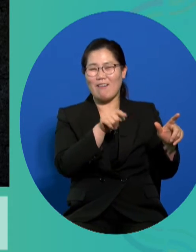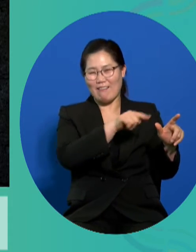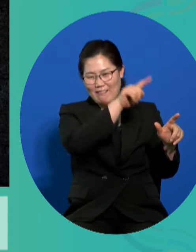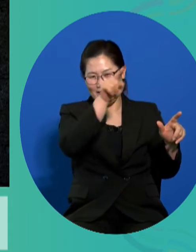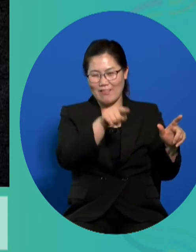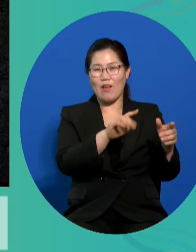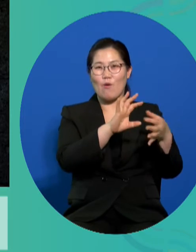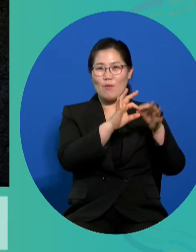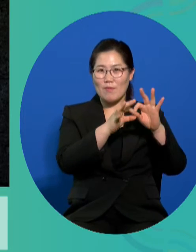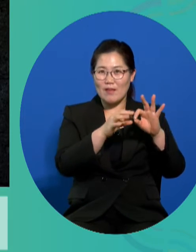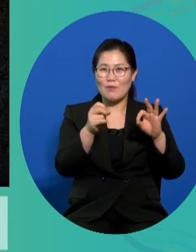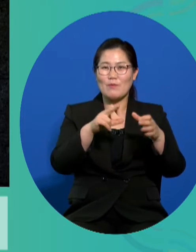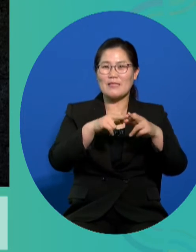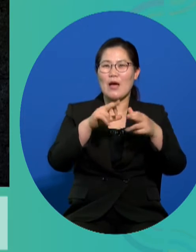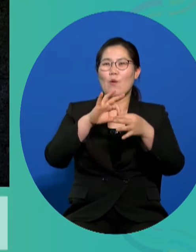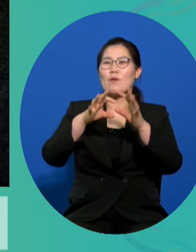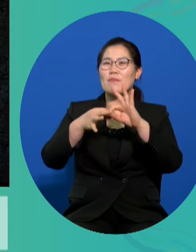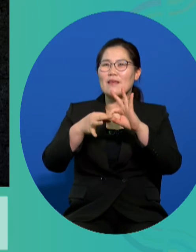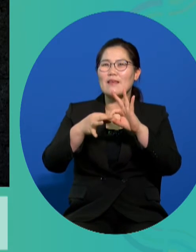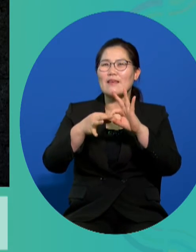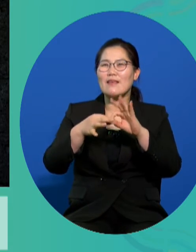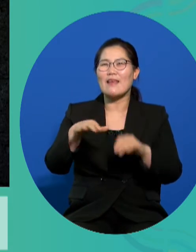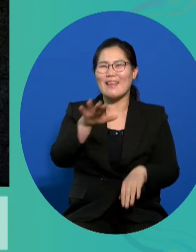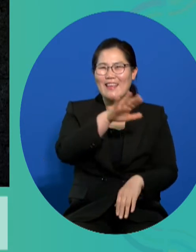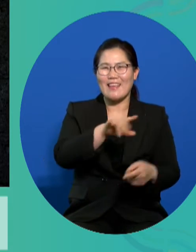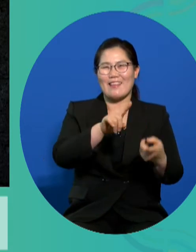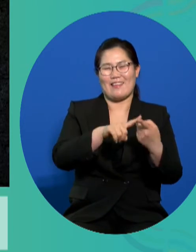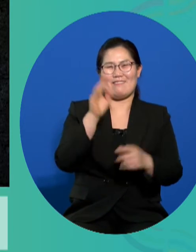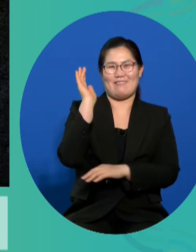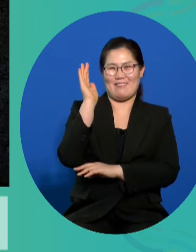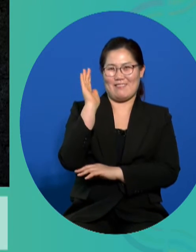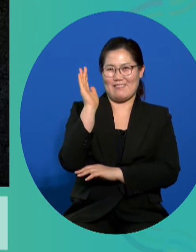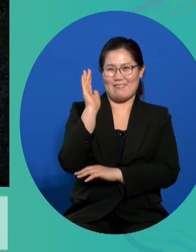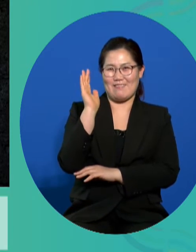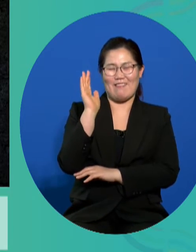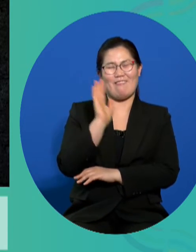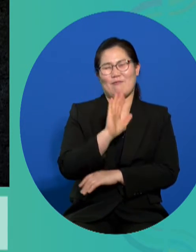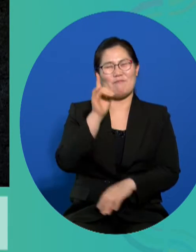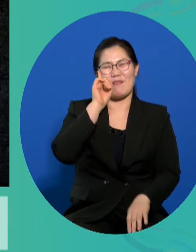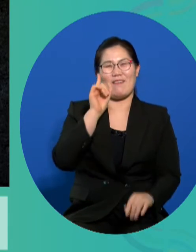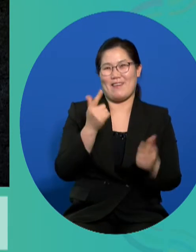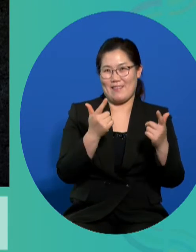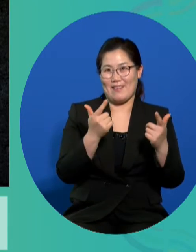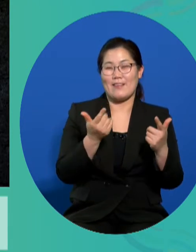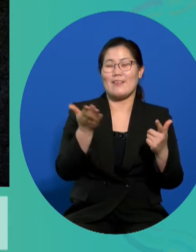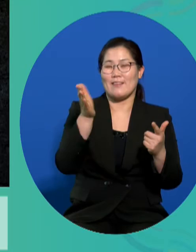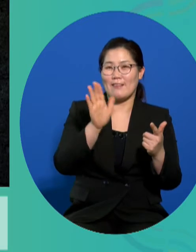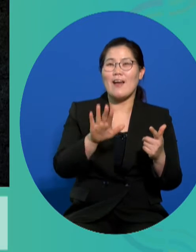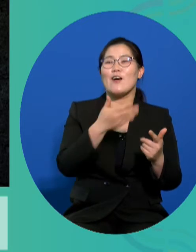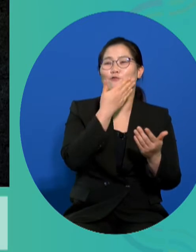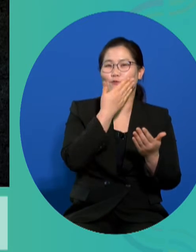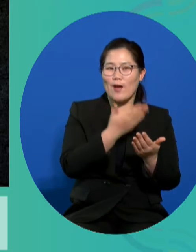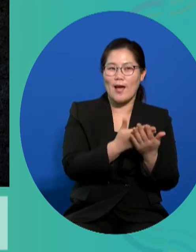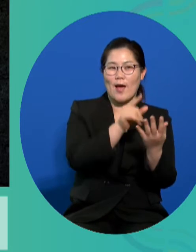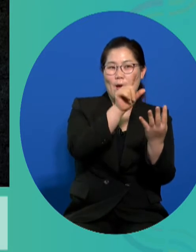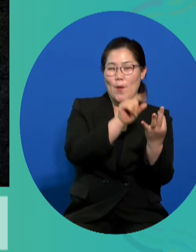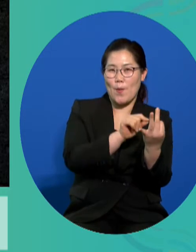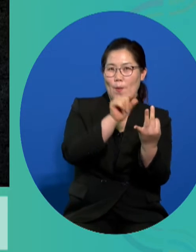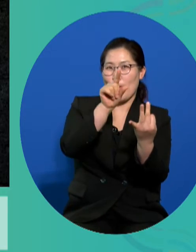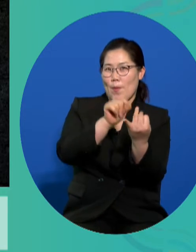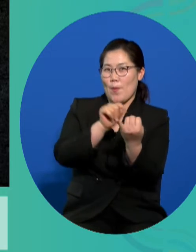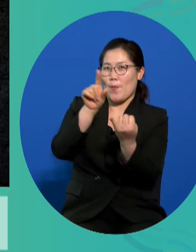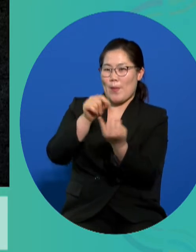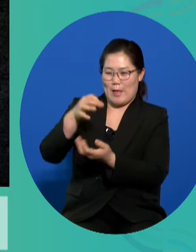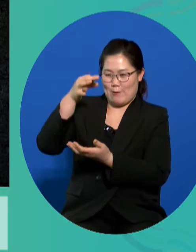올림픽이나 아니면 패럴림픽 유산에 관련된 전체를 이야기하는 건 아닙니다. 단지 이제 주요 부분만 유산에